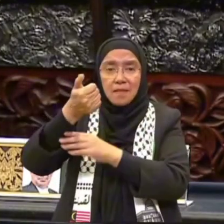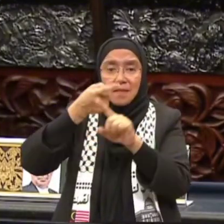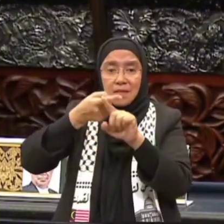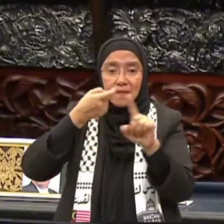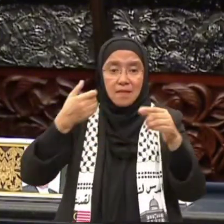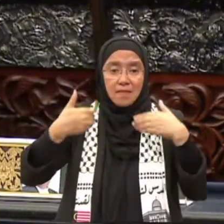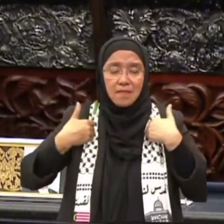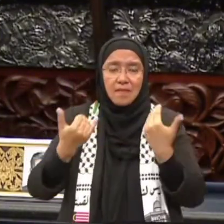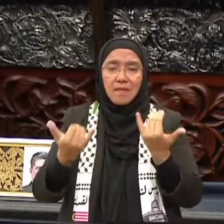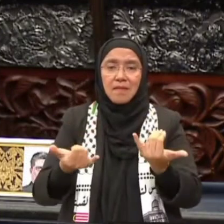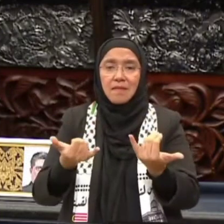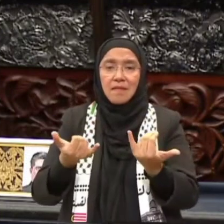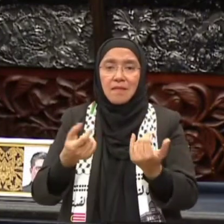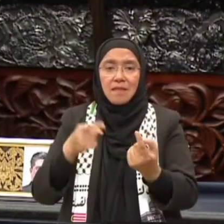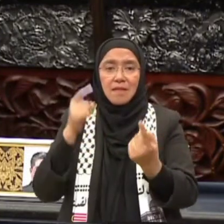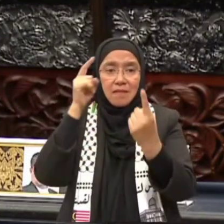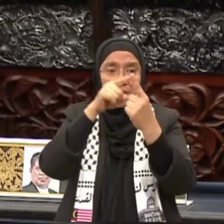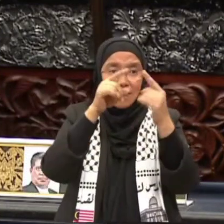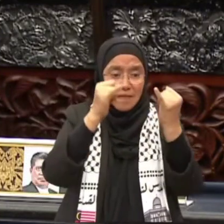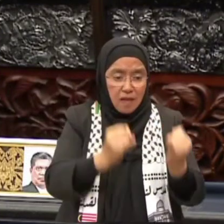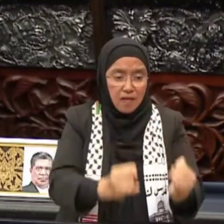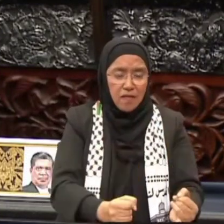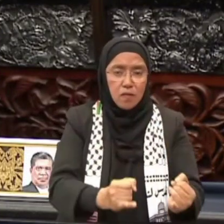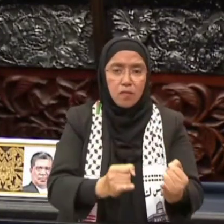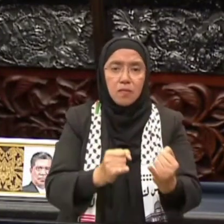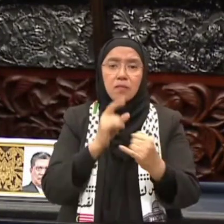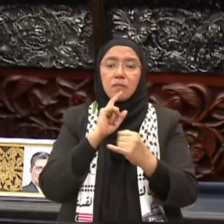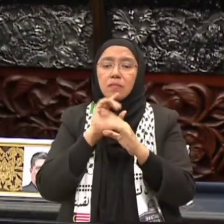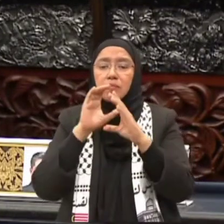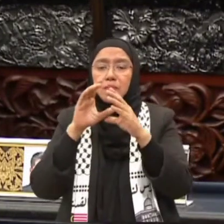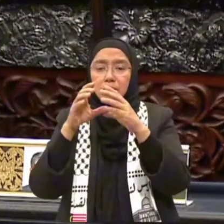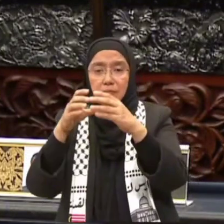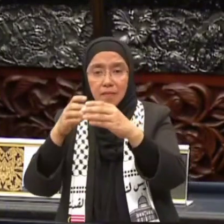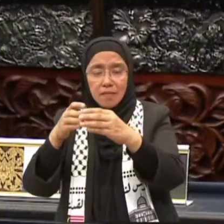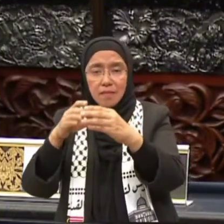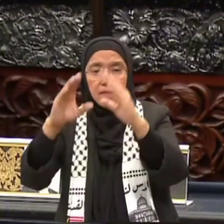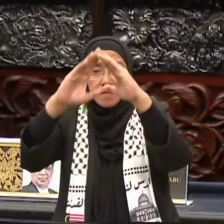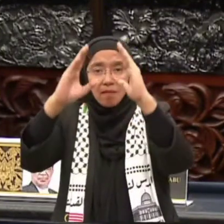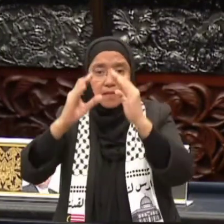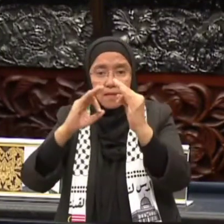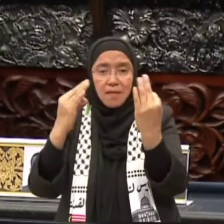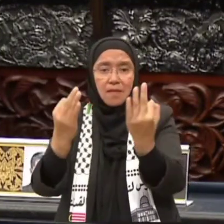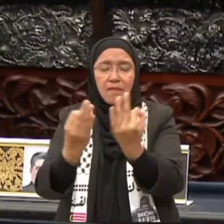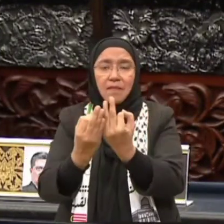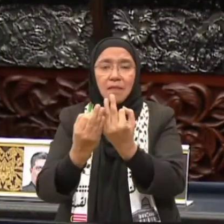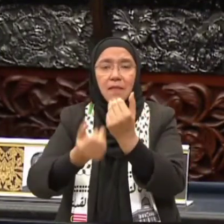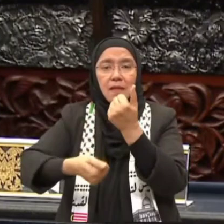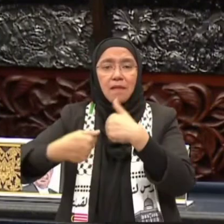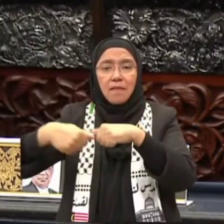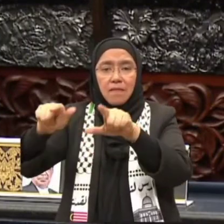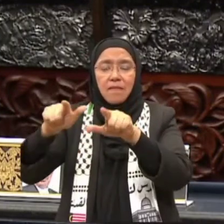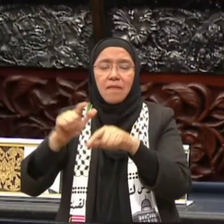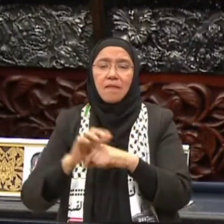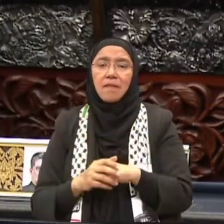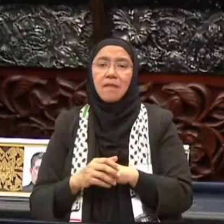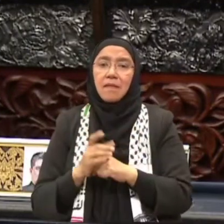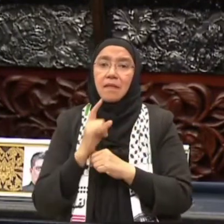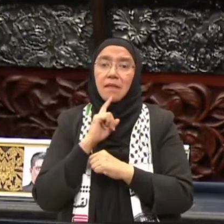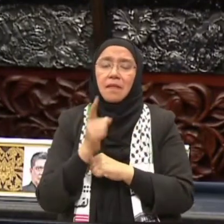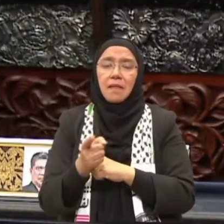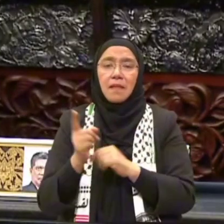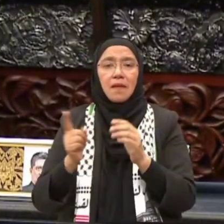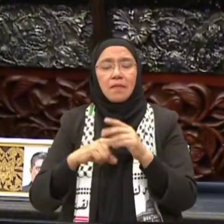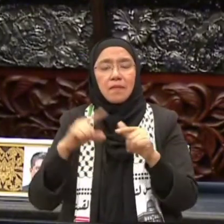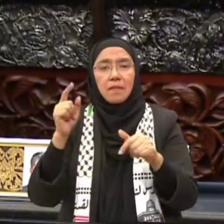ini kepada individu dan isi rumah yang layak, dan ia juga akan mengatasi keciciran dalam pemberian bantuan, dan